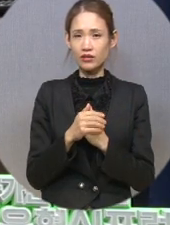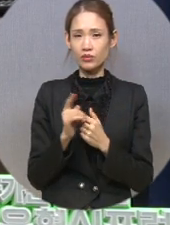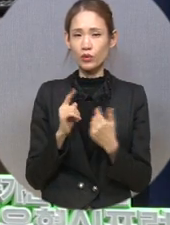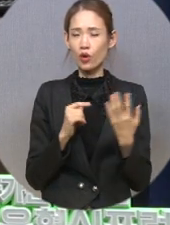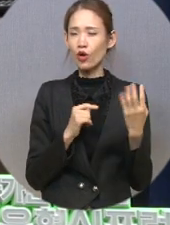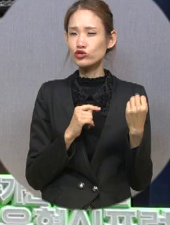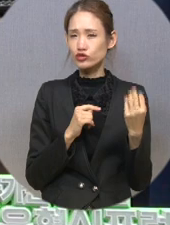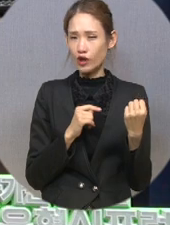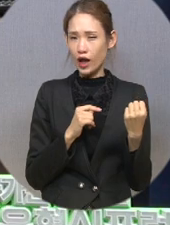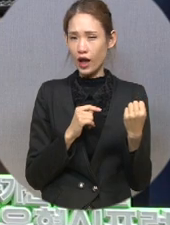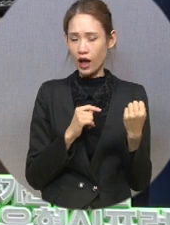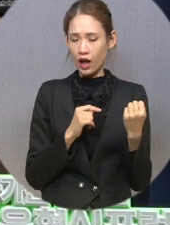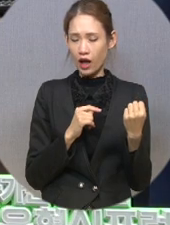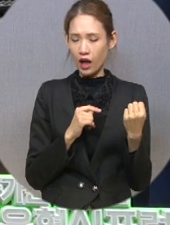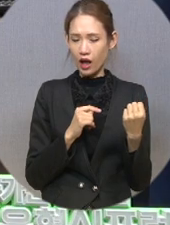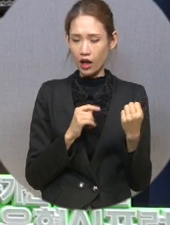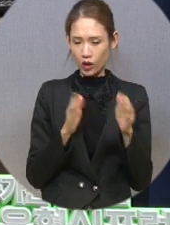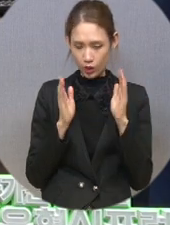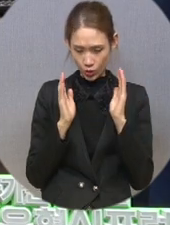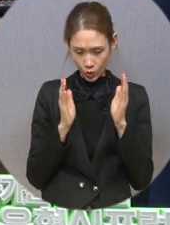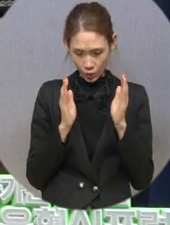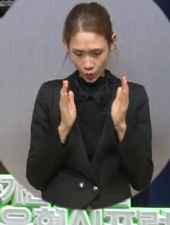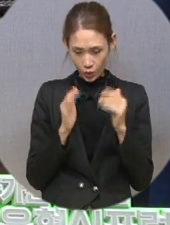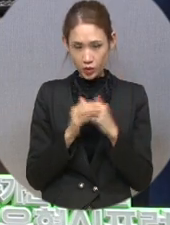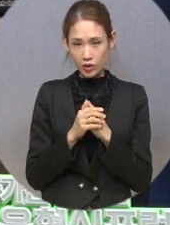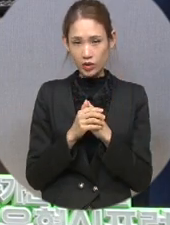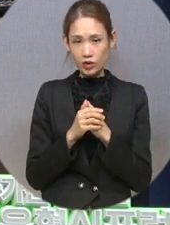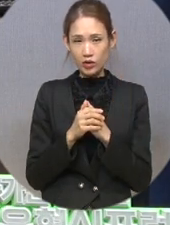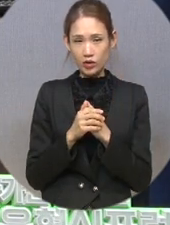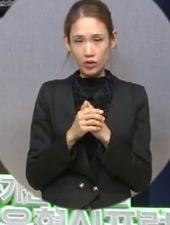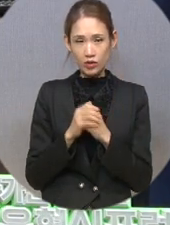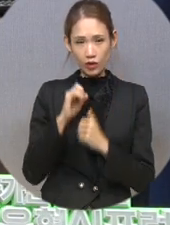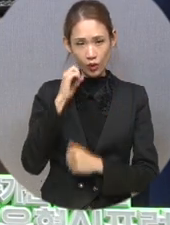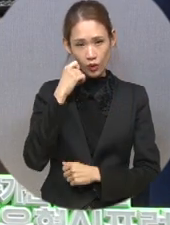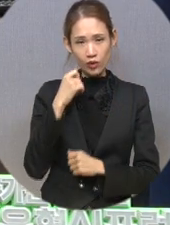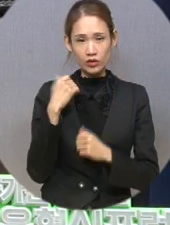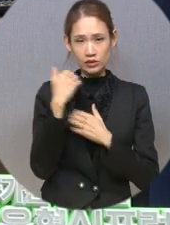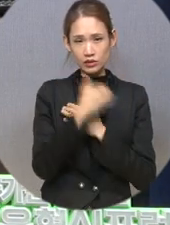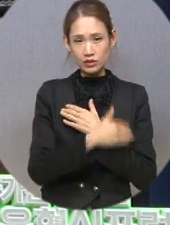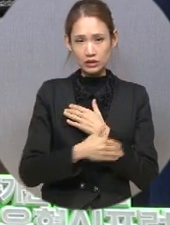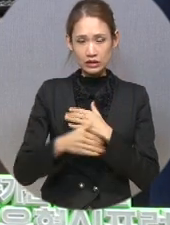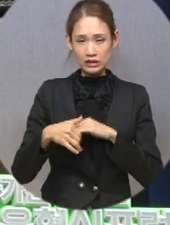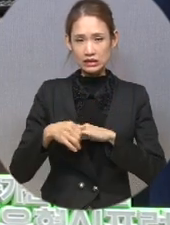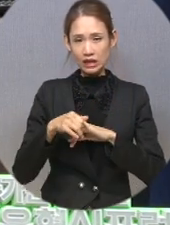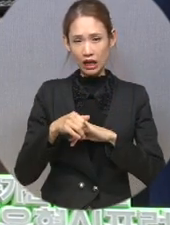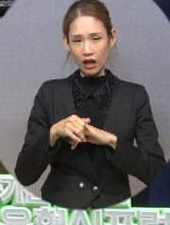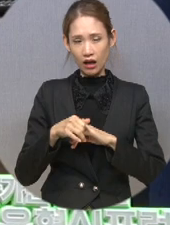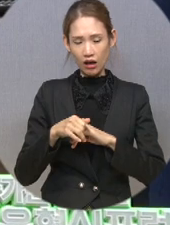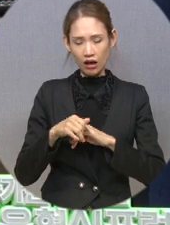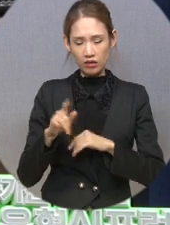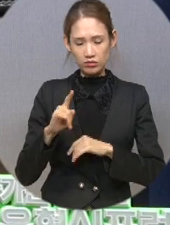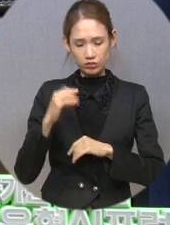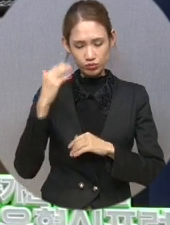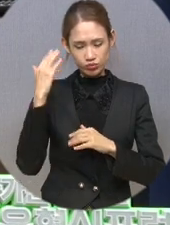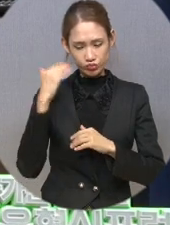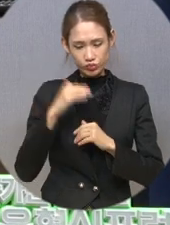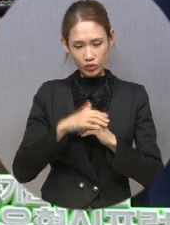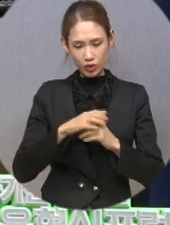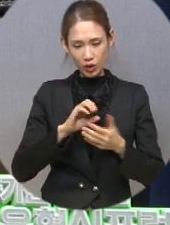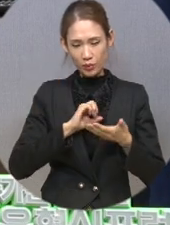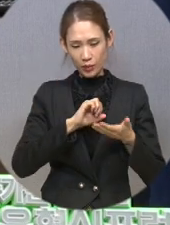수학에 어려움이 있는 지체 부자유 학생들을 받는 학교가 없었어요. 그렇죠. 그래서